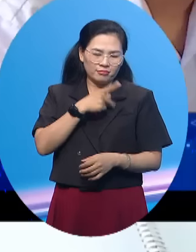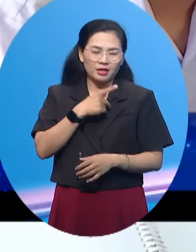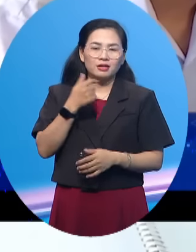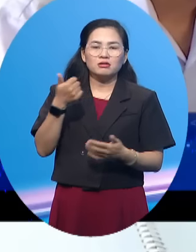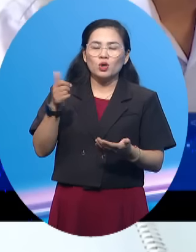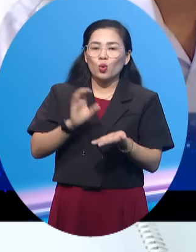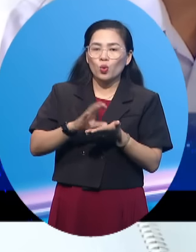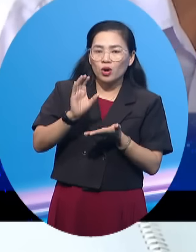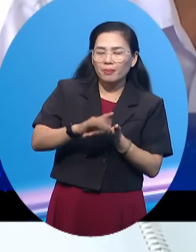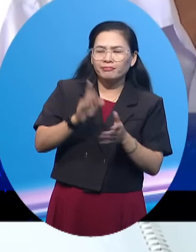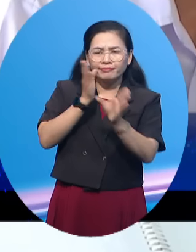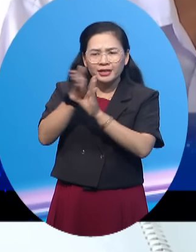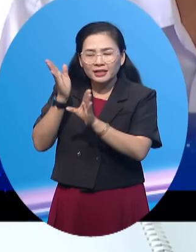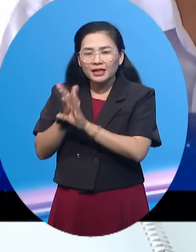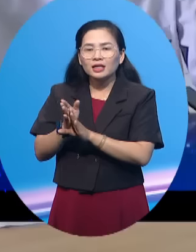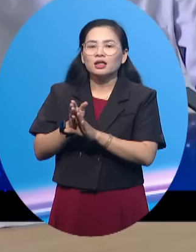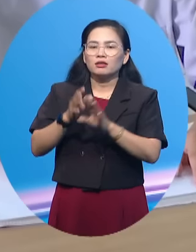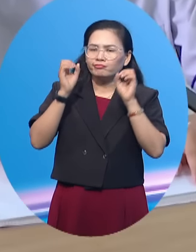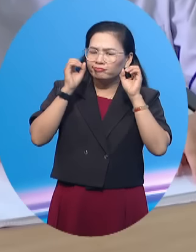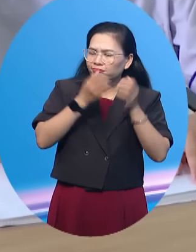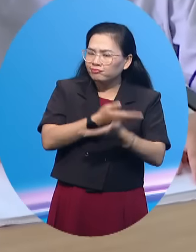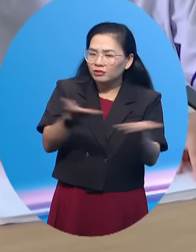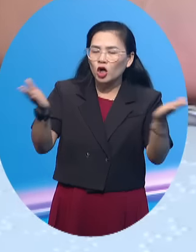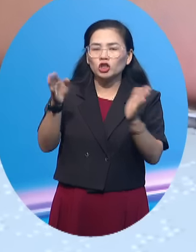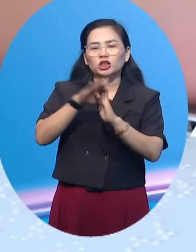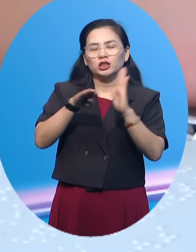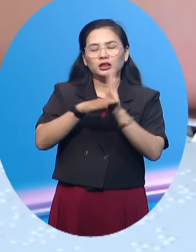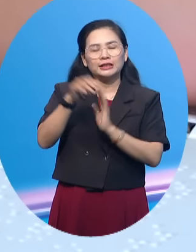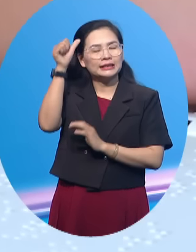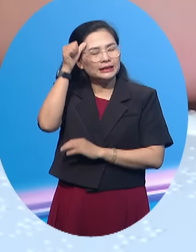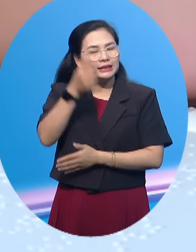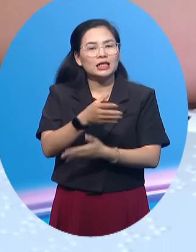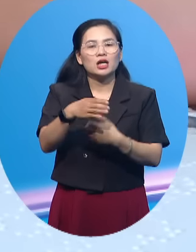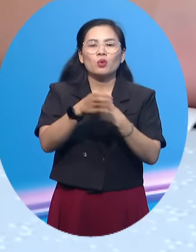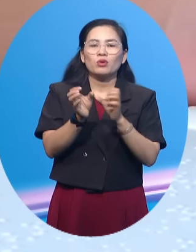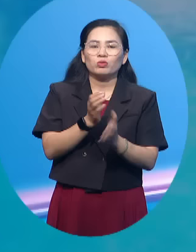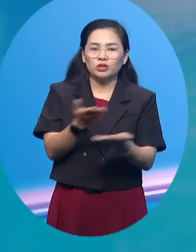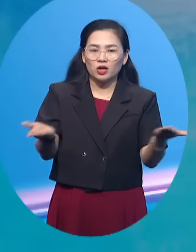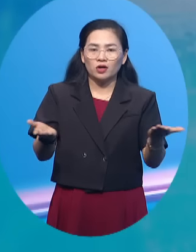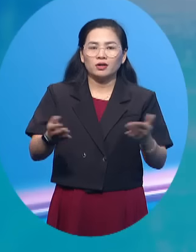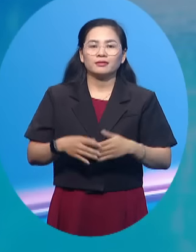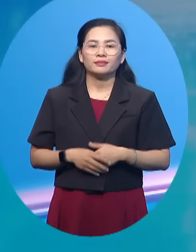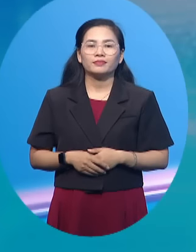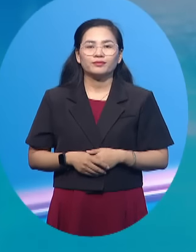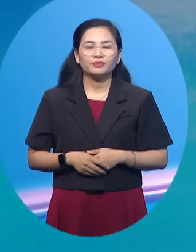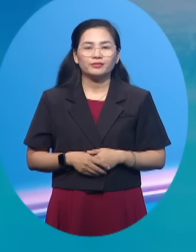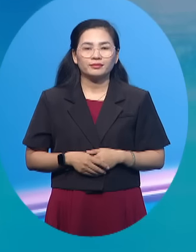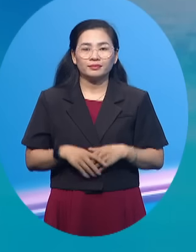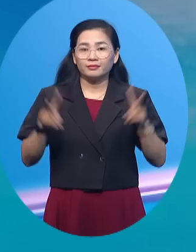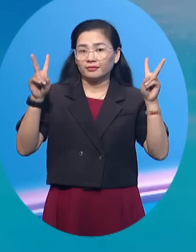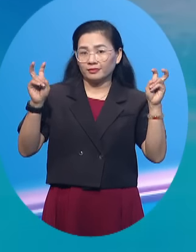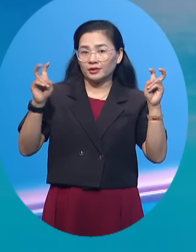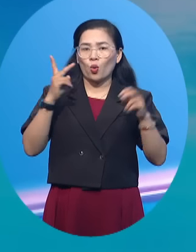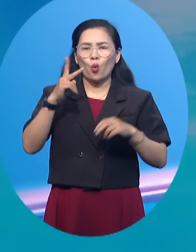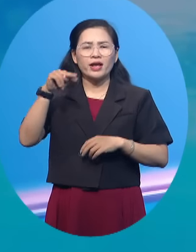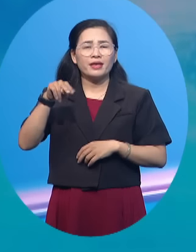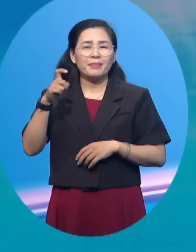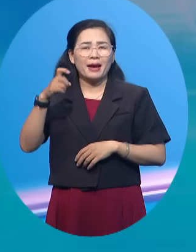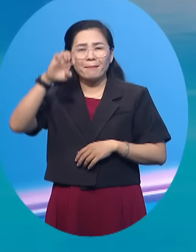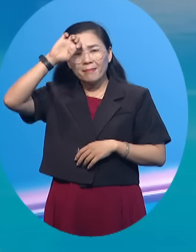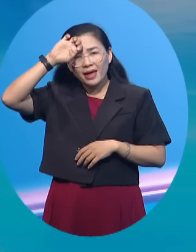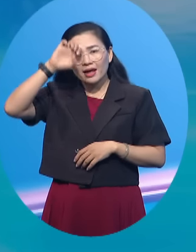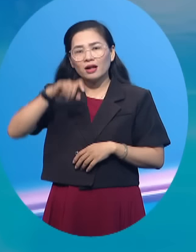cấp, cơ quan ban ngành, mang đến nhiều hơn nữa những chương trình ý nghĩa cho cộng đồng. Hòa nhịp đam mê là chủ đề của Liên